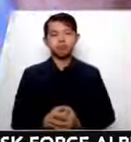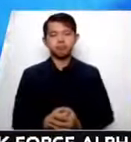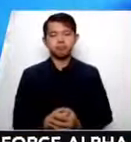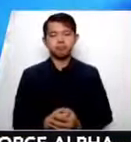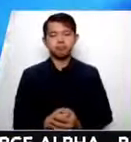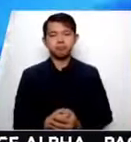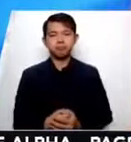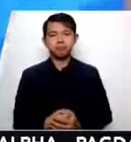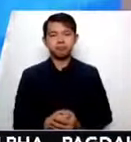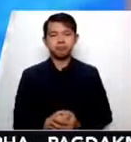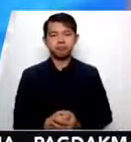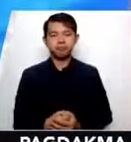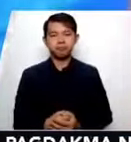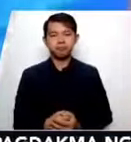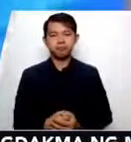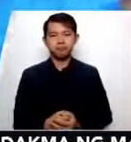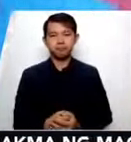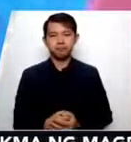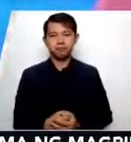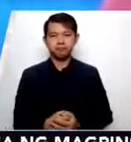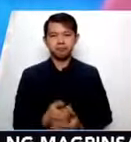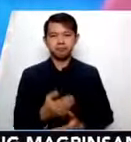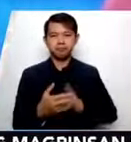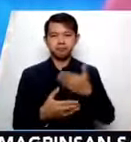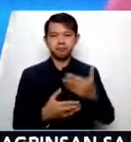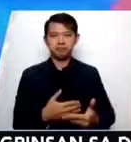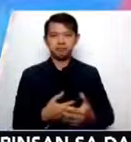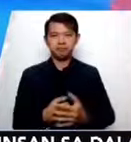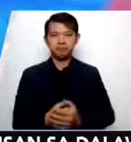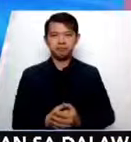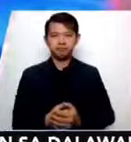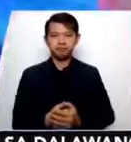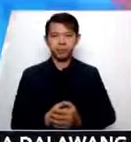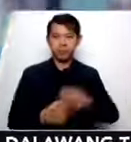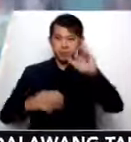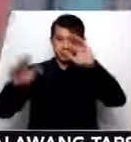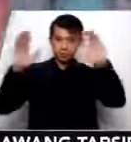What's up, Madlang Kapuso!